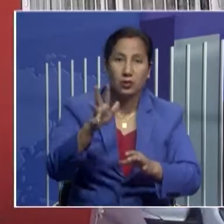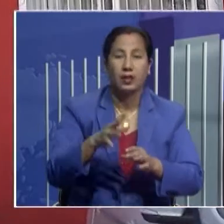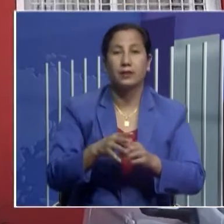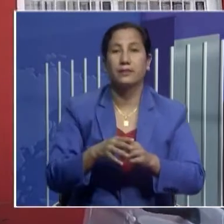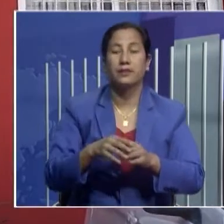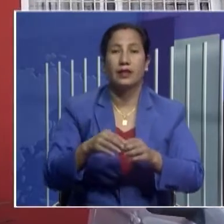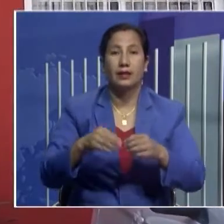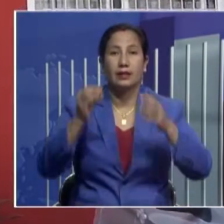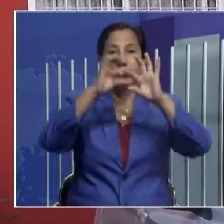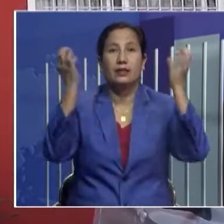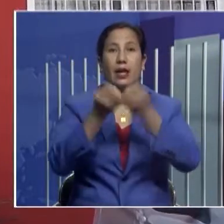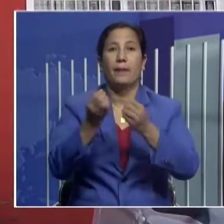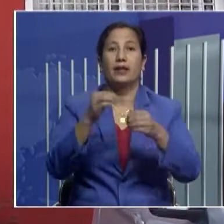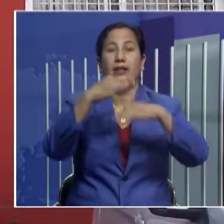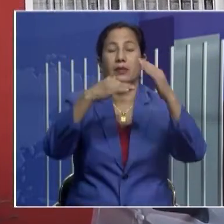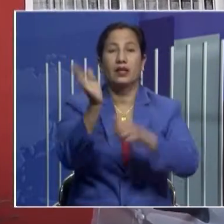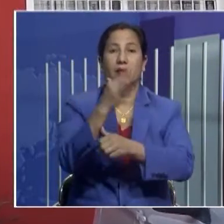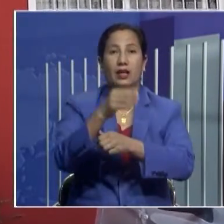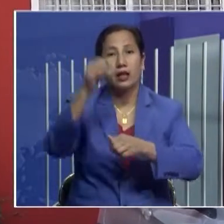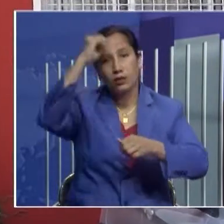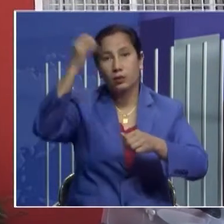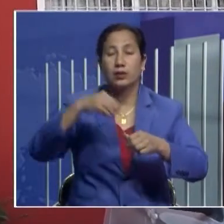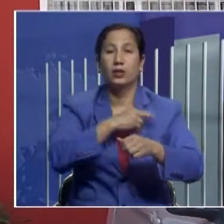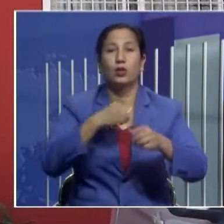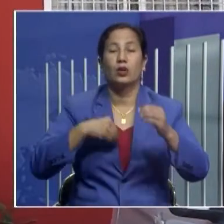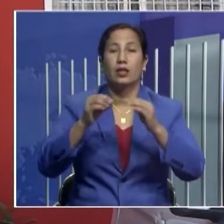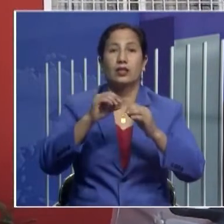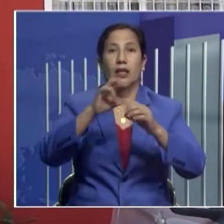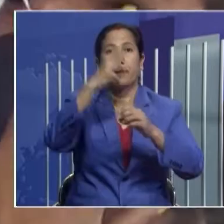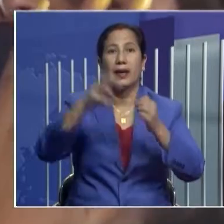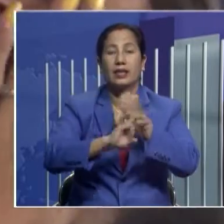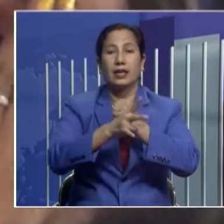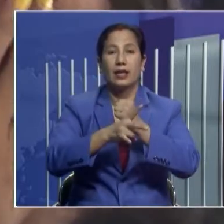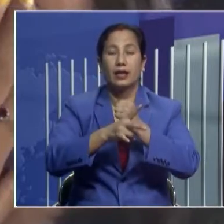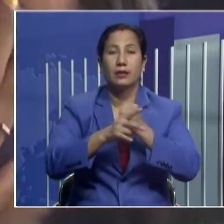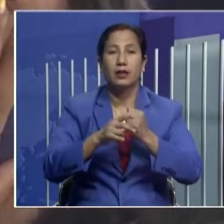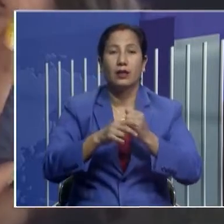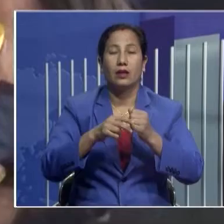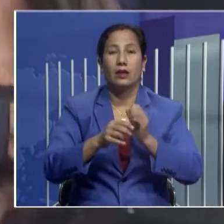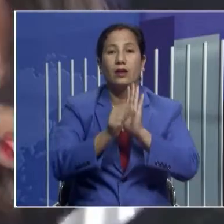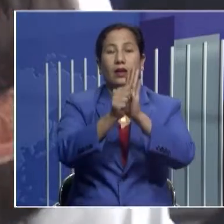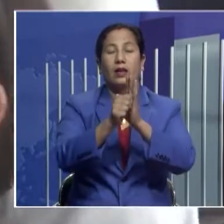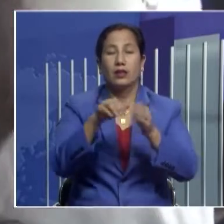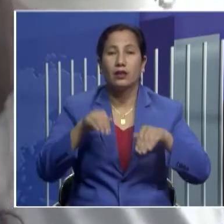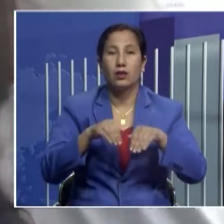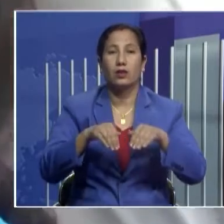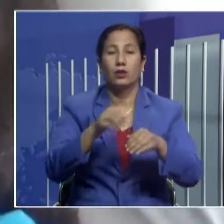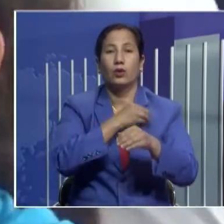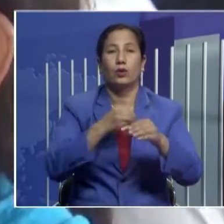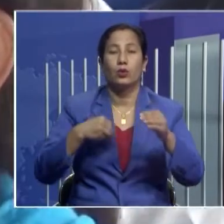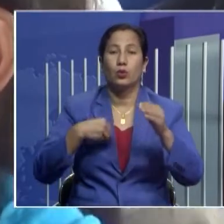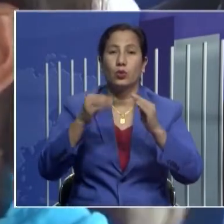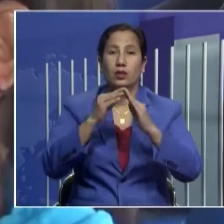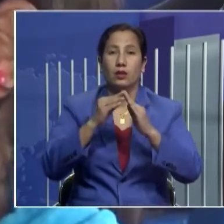छ। सामाजिक विकास मन्त्रालय सुदूरपश्चिम प्रदेशका स्वास्थ्य महाशाखा प्रमुख नरेन्द्र कार्कीले भने अग्रपङ्क्तिमा खटिएका स्वास्थ्यकर्मीलाई जोखिम